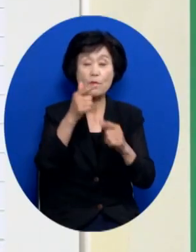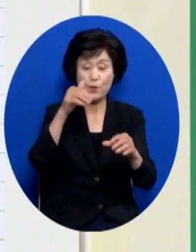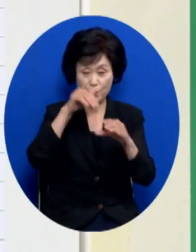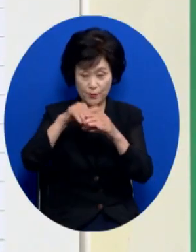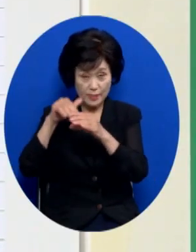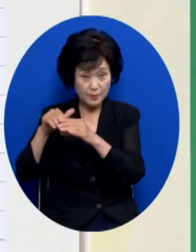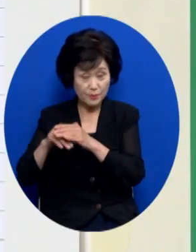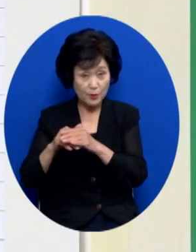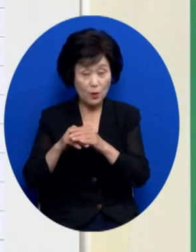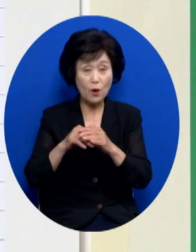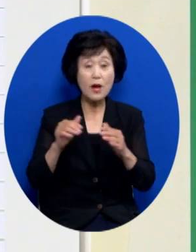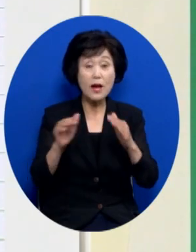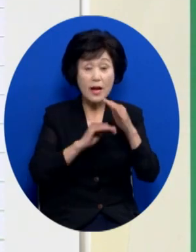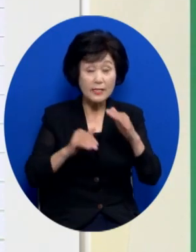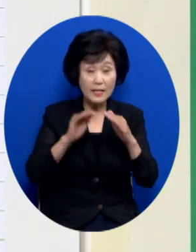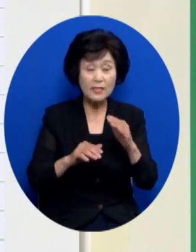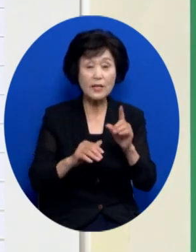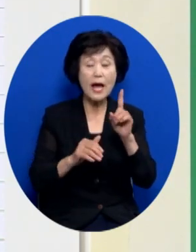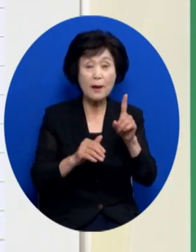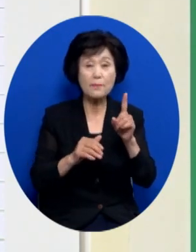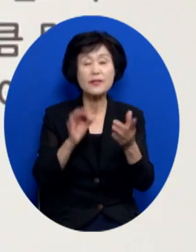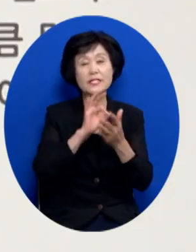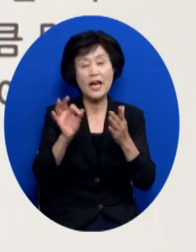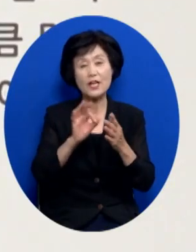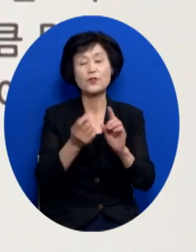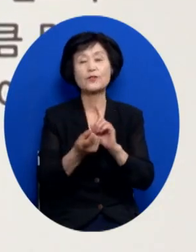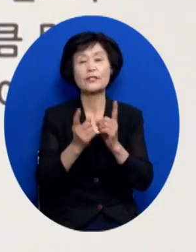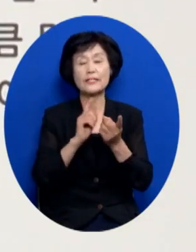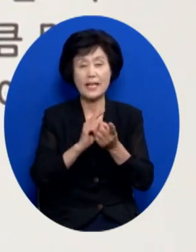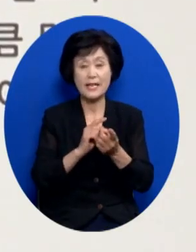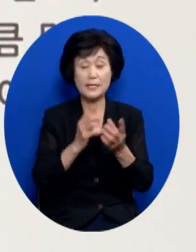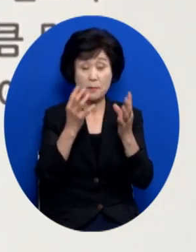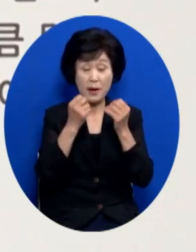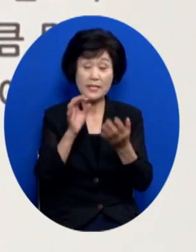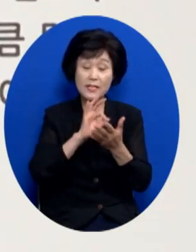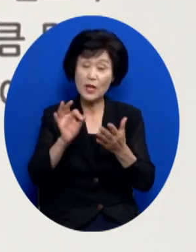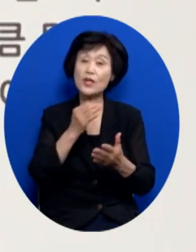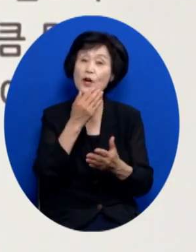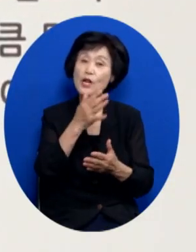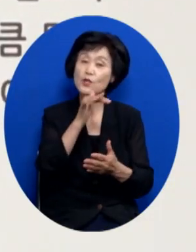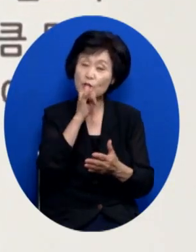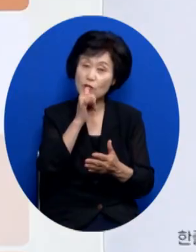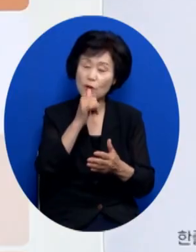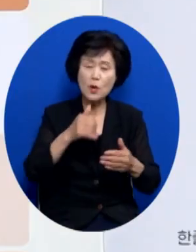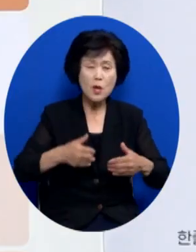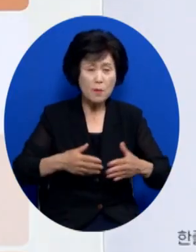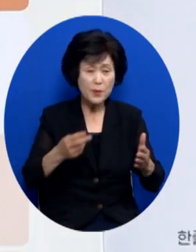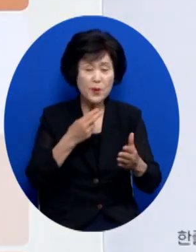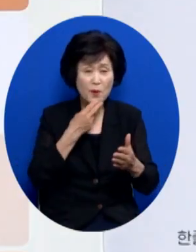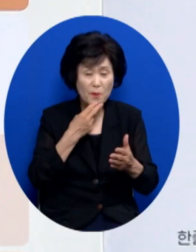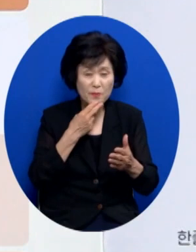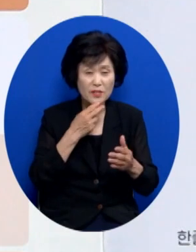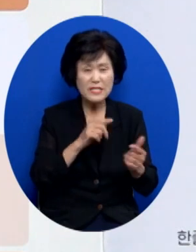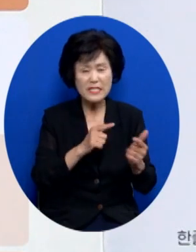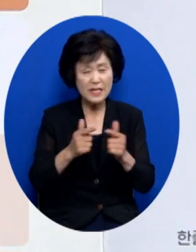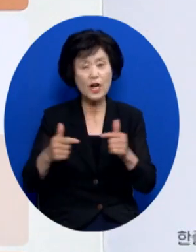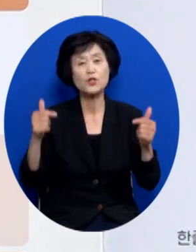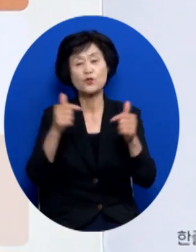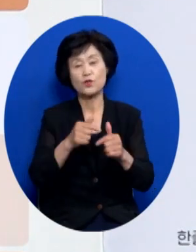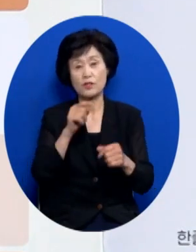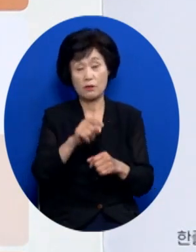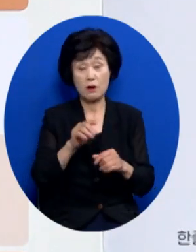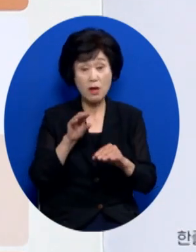가정에서도 일회용품 대신 다회용품 사용 등 불필요한 소비를 줄이는 겁니다. 또한 자동차